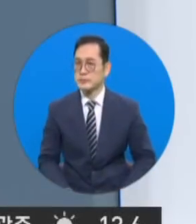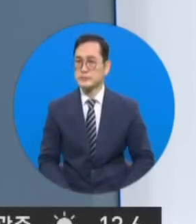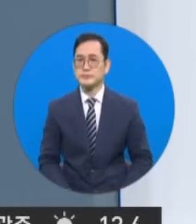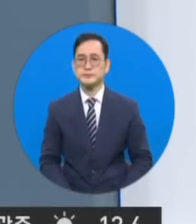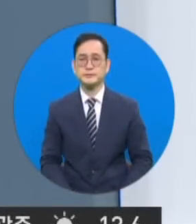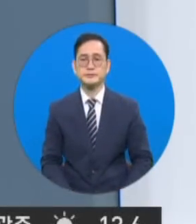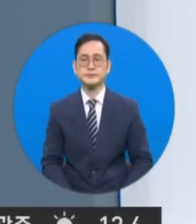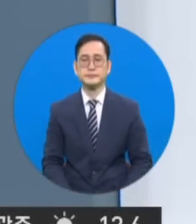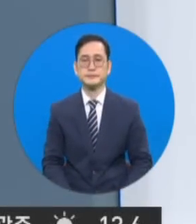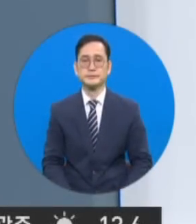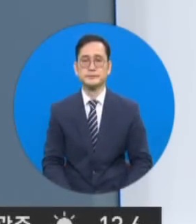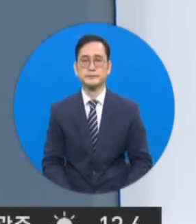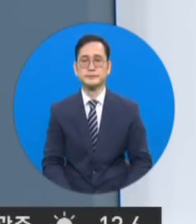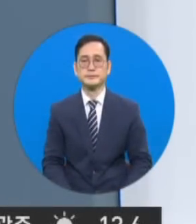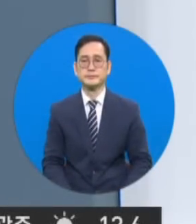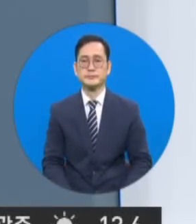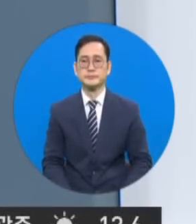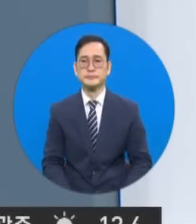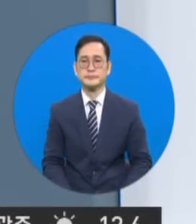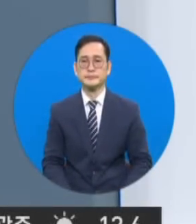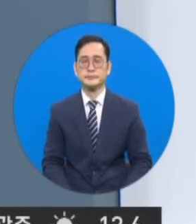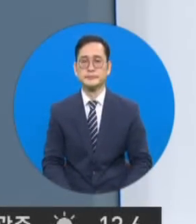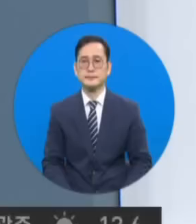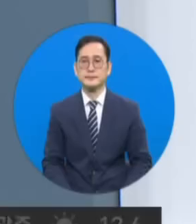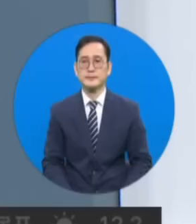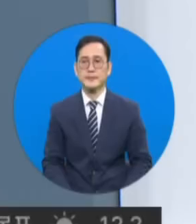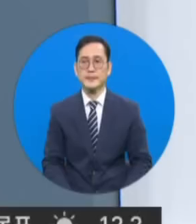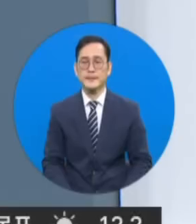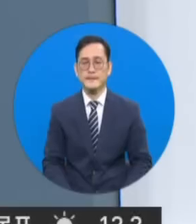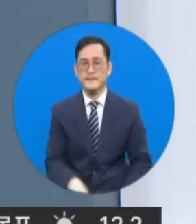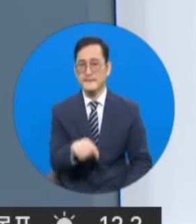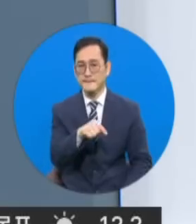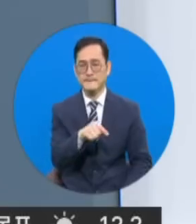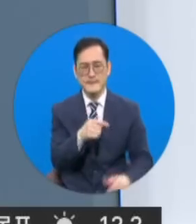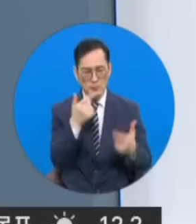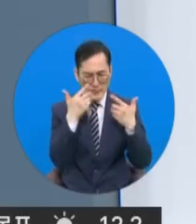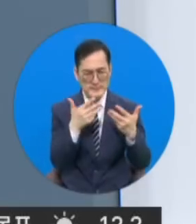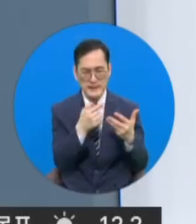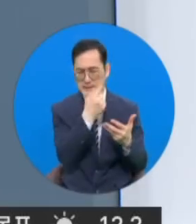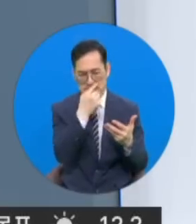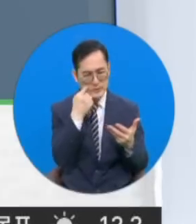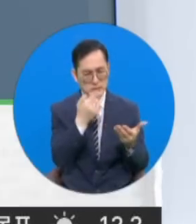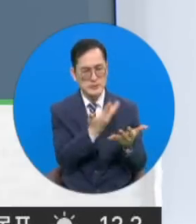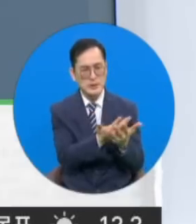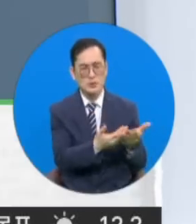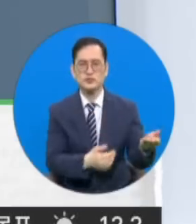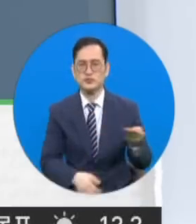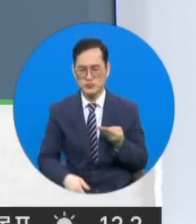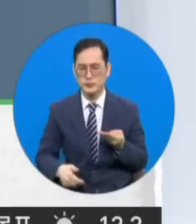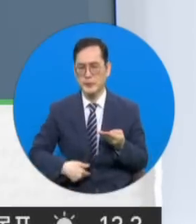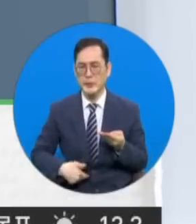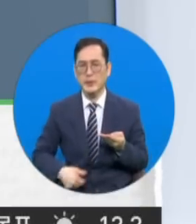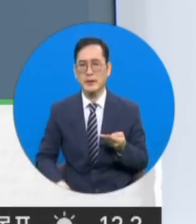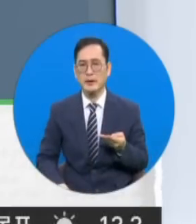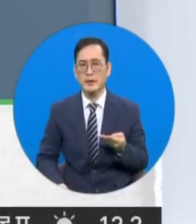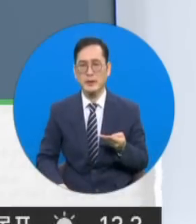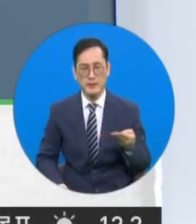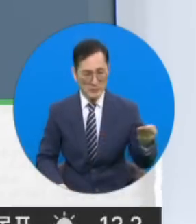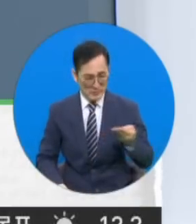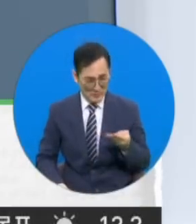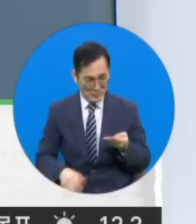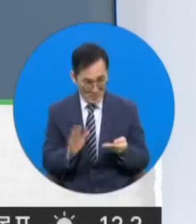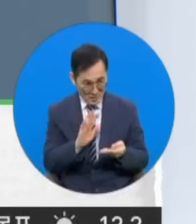애매한 거 아니에요 그러니까 저는 본인이 분명한 그 자료를 내서 해명을 하지 않는 한 검찰 수사를 통해서라도